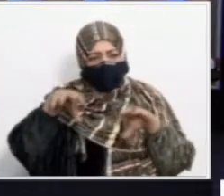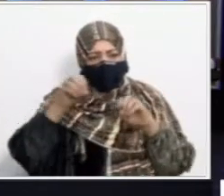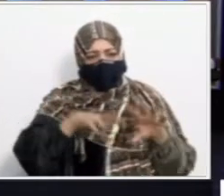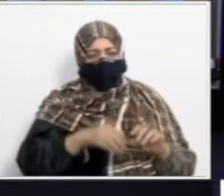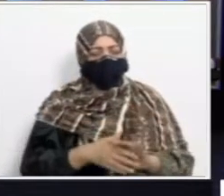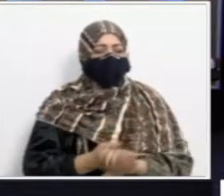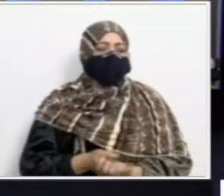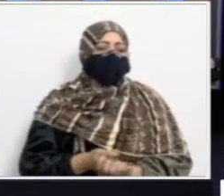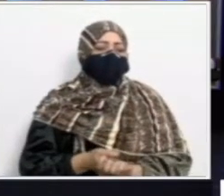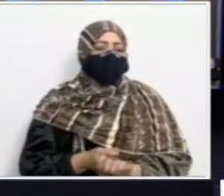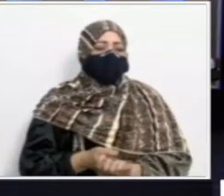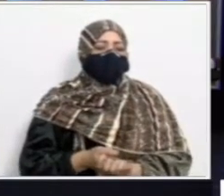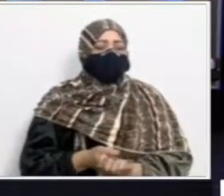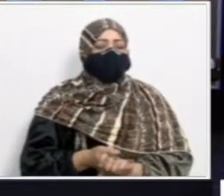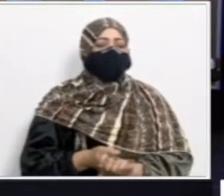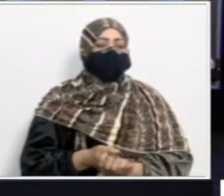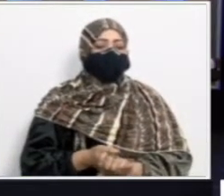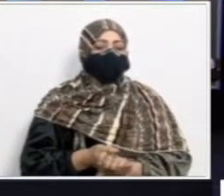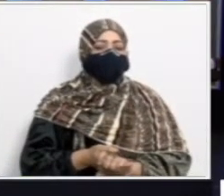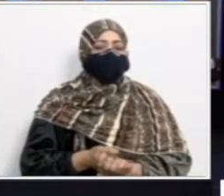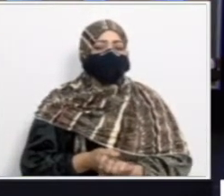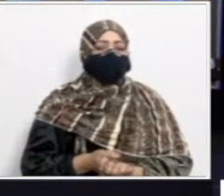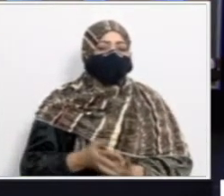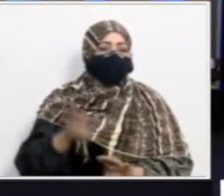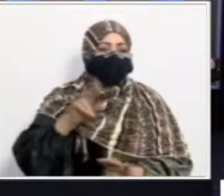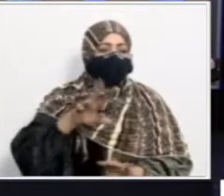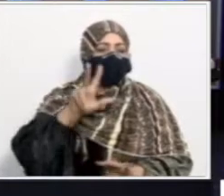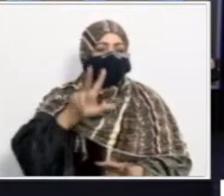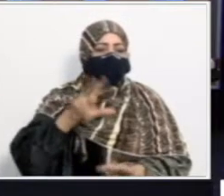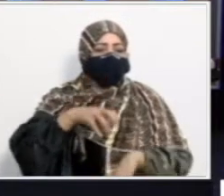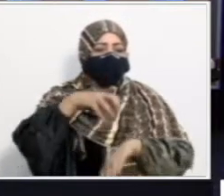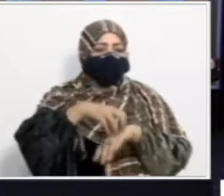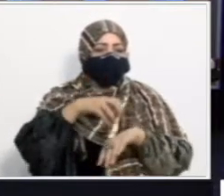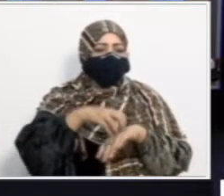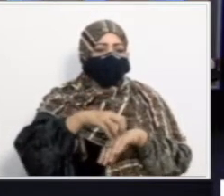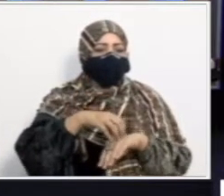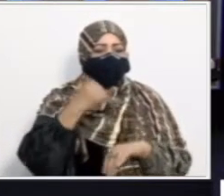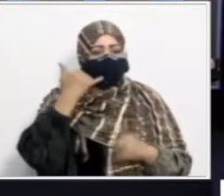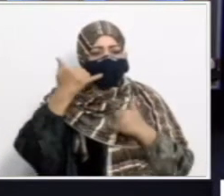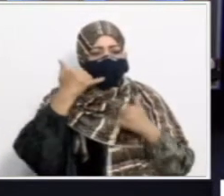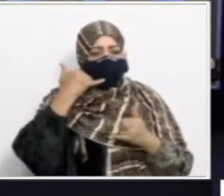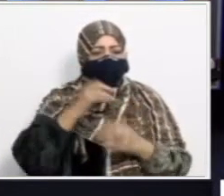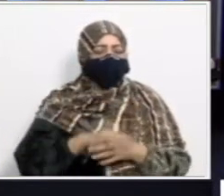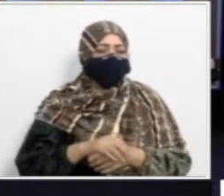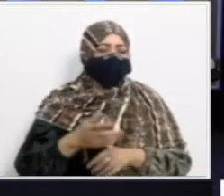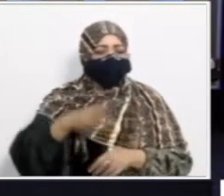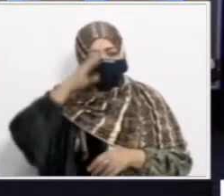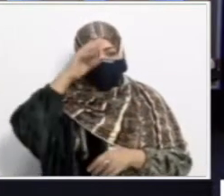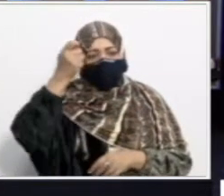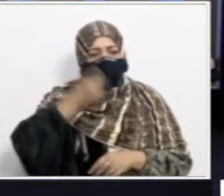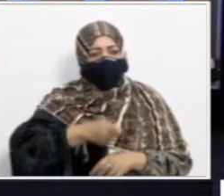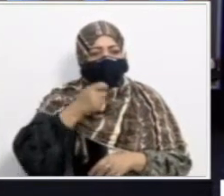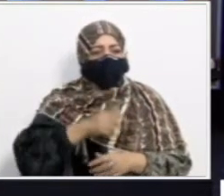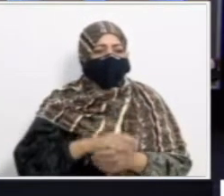الأخ المبروك من بني وليد. السلام عليكم. وعليكم السلام ورحمة الله. الشيخ